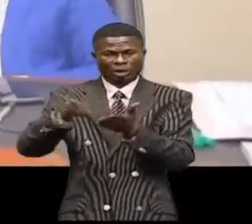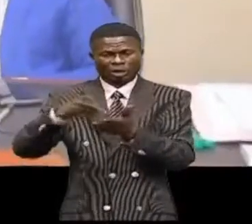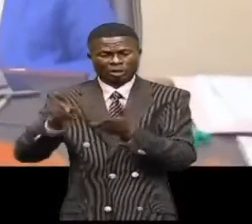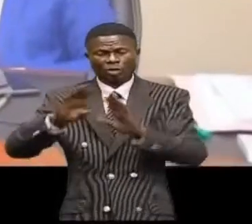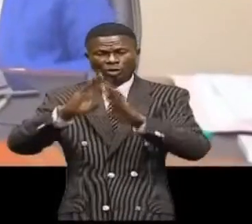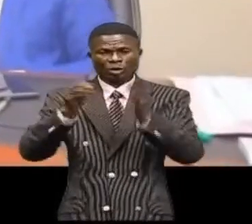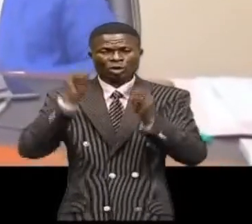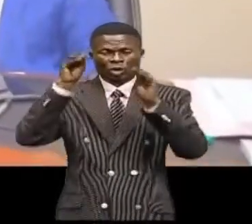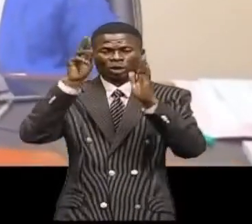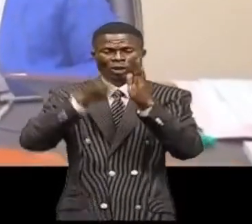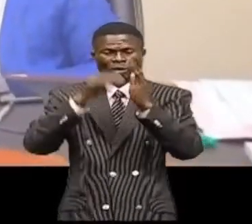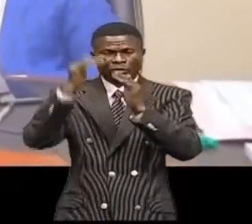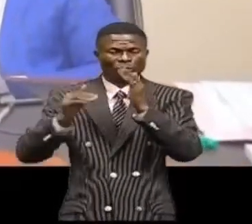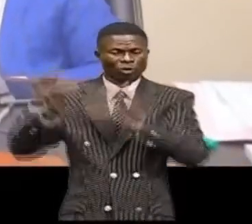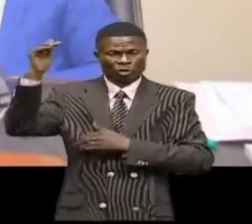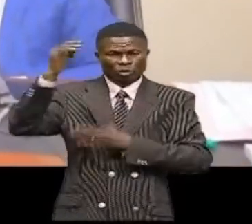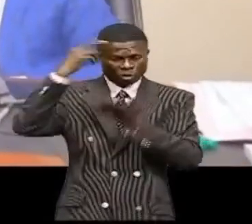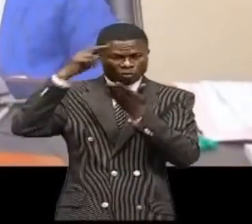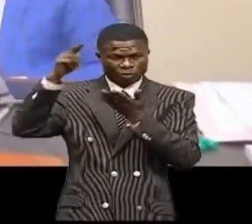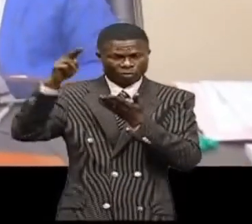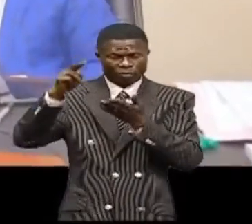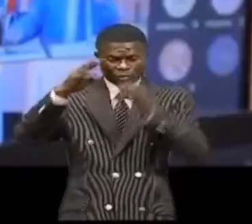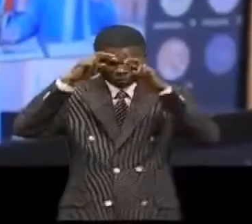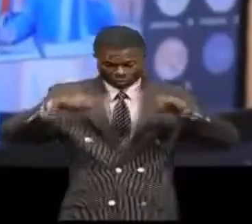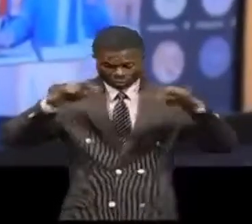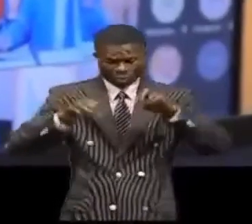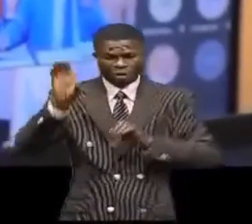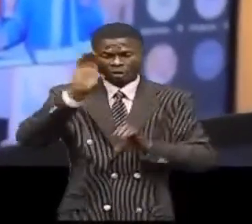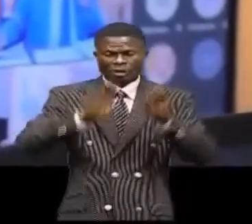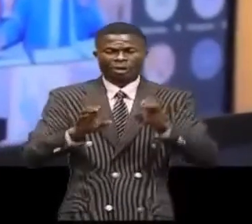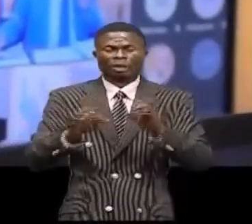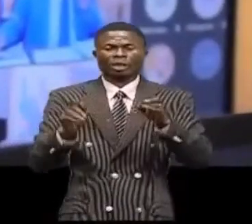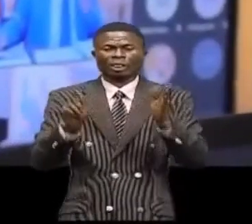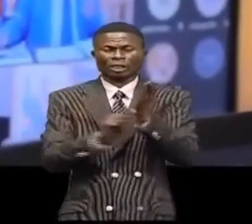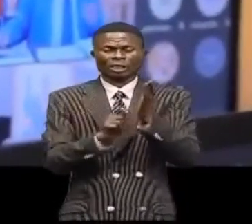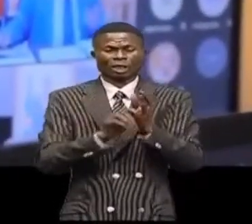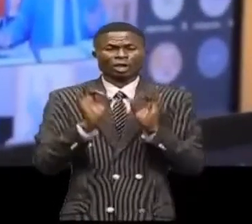l'enseignement supérieur et universitaire ainsi que de la recherche scientifique et innovation technologique.